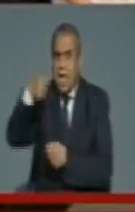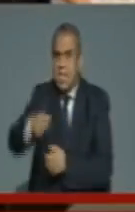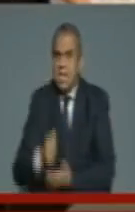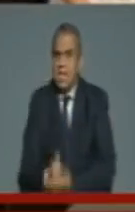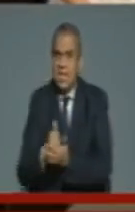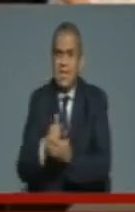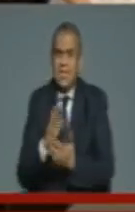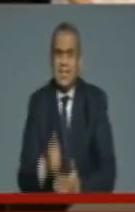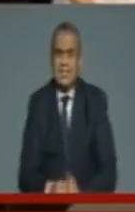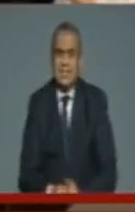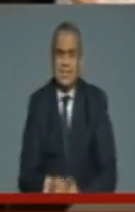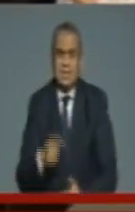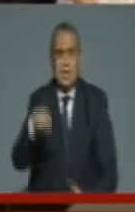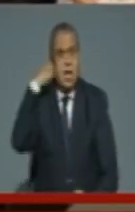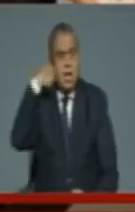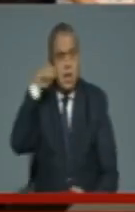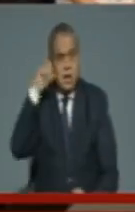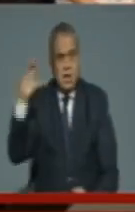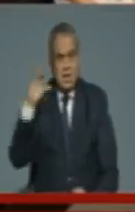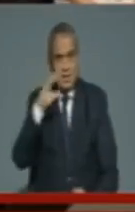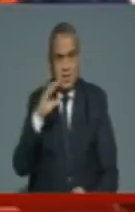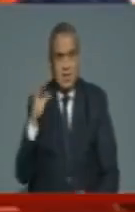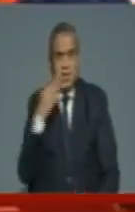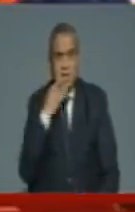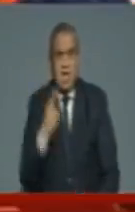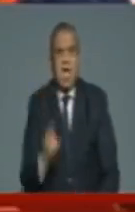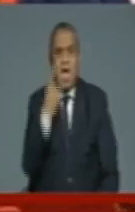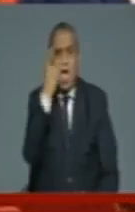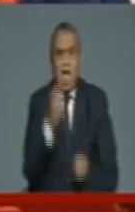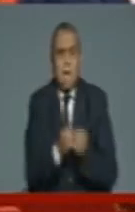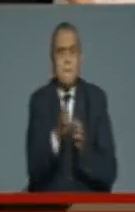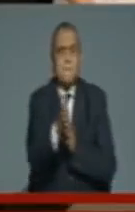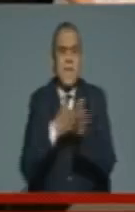اقول انا؟ اتفضل يا فندم. 10. حاضر يا فندم.